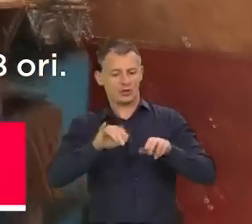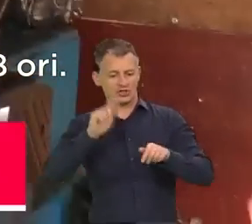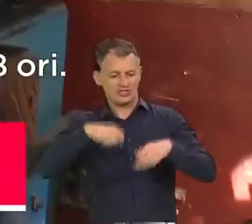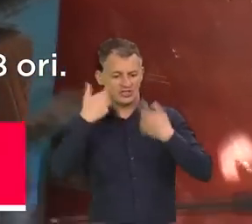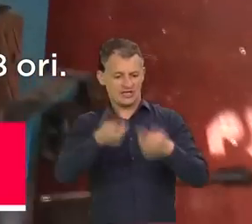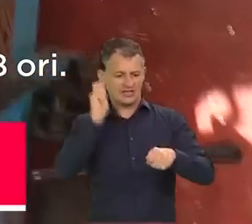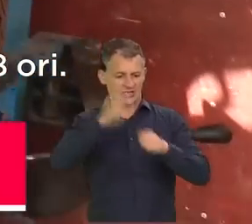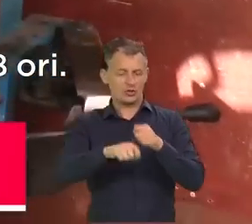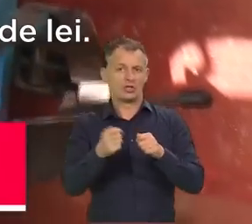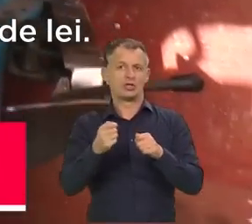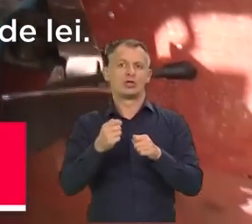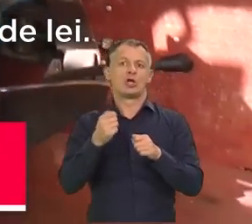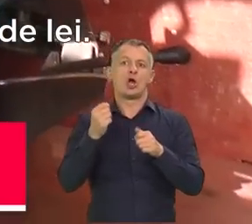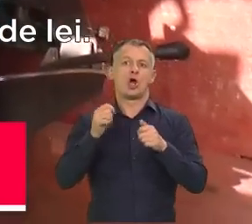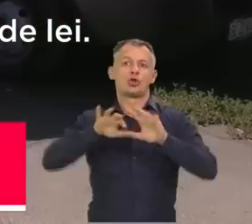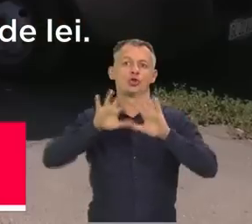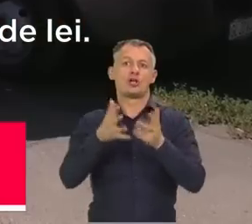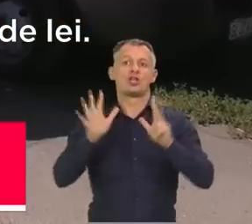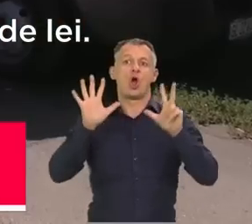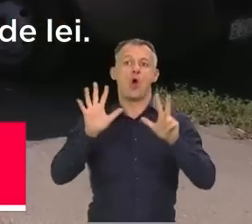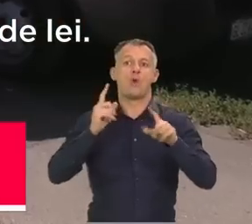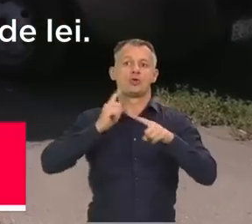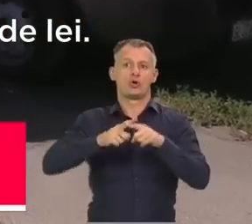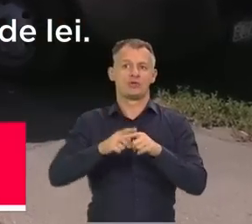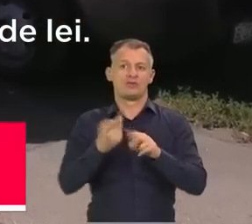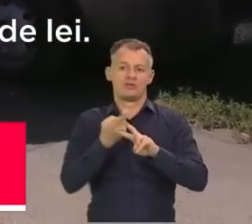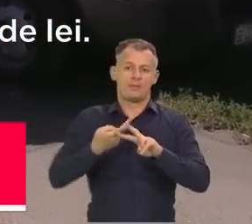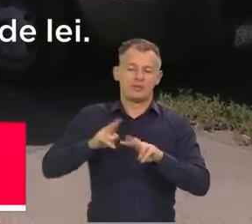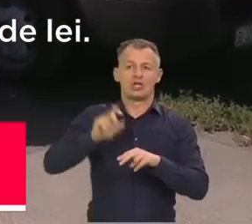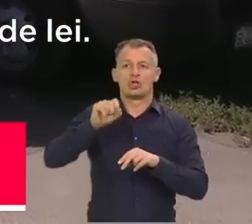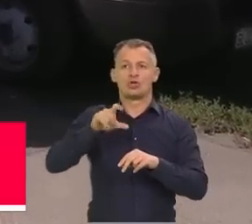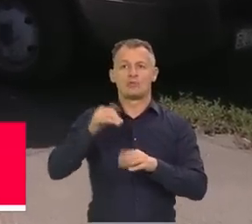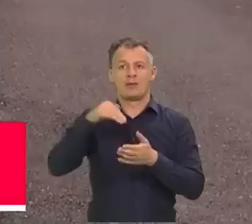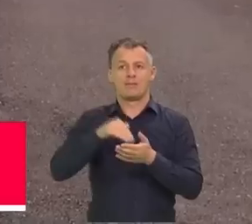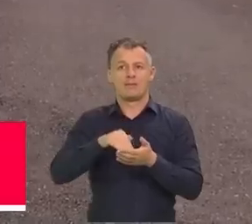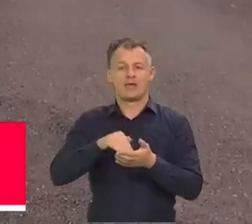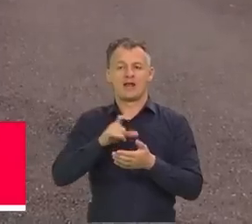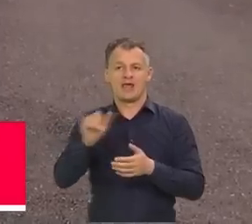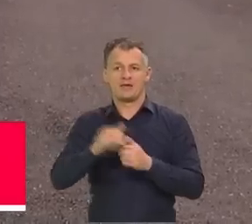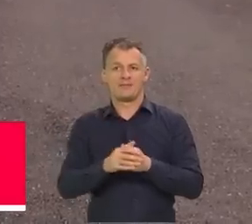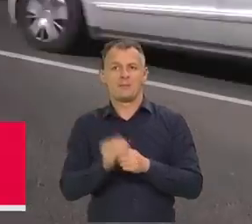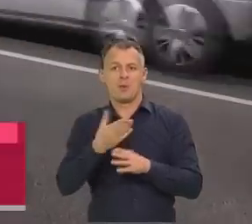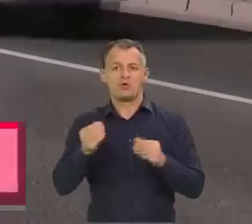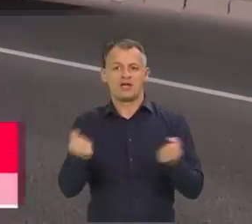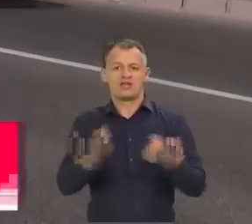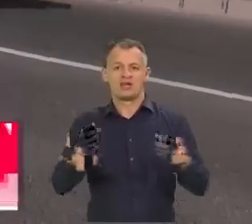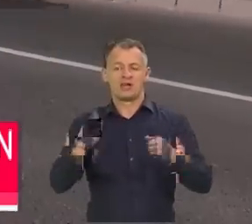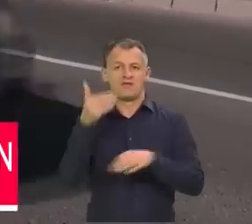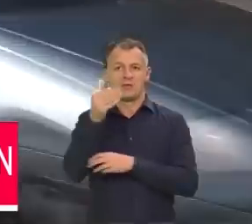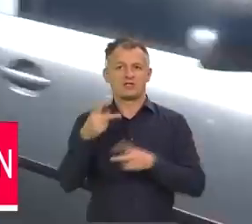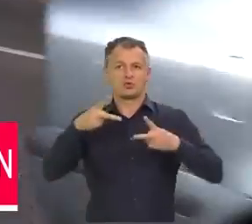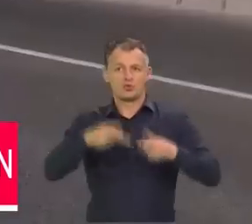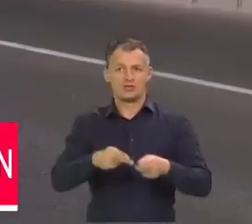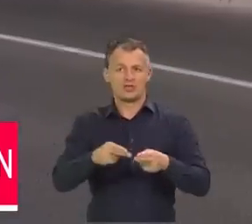sancționată de un număr de 8 ori, valoarea contravențiilor depășind 12.000 de lei. Mai mult, activitatea firmei a fost suspendată și s-a